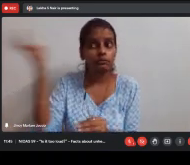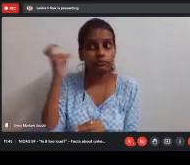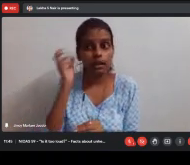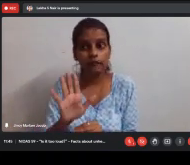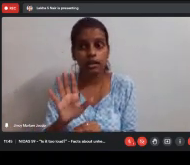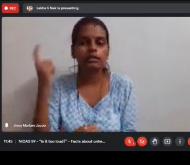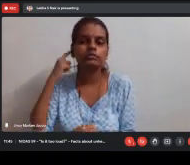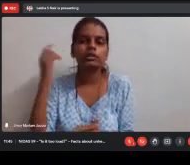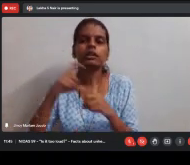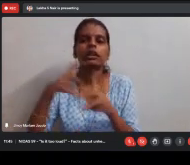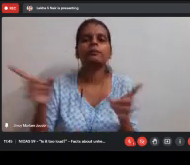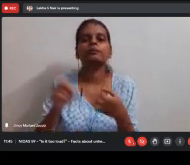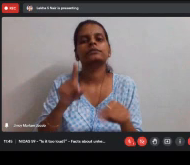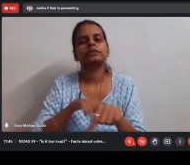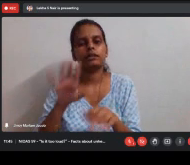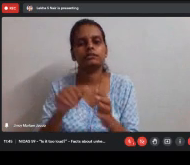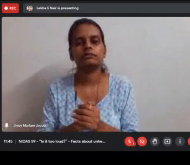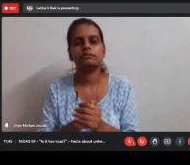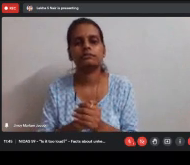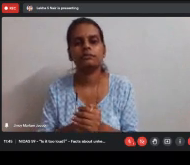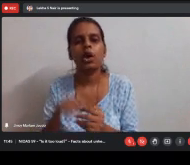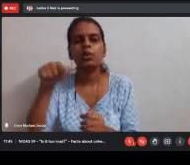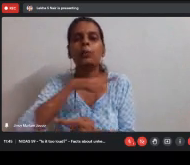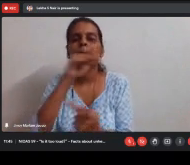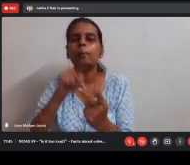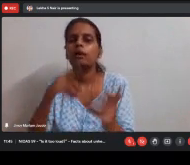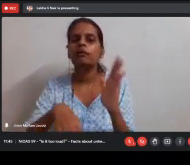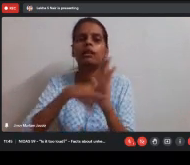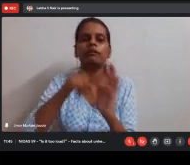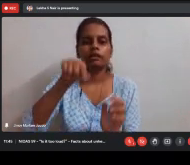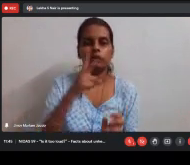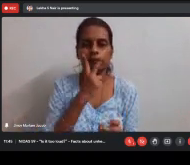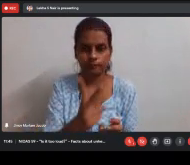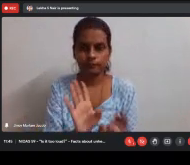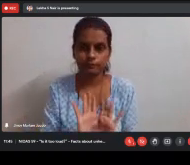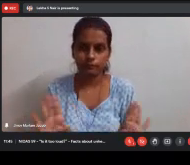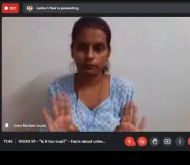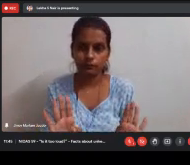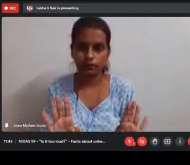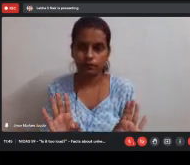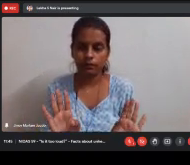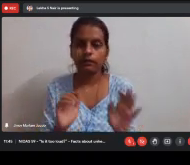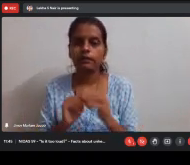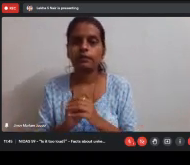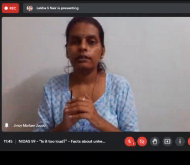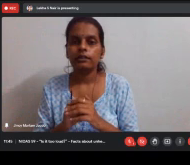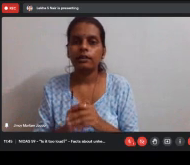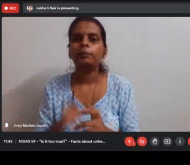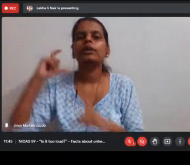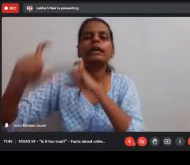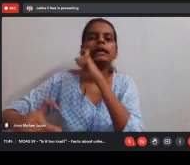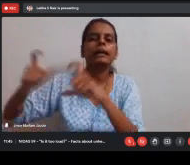ചെയ്യാതിരിക്കുക. കാരണം ആ ലെവലിൽ കൂടുതൽ കേട്ട് കഴിഞ്ഞാൽ നിങ്ങൾക്ക്, കാരണം നമുക്കത് മെഷർ ചെയ്യാൻ പറ്റുന്നില്ല. അപ്പോൾ ആ ലെവലിൽ കൂടുതൽ